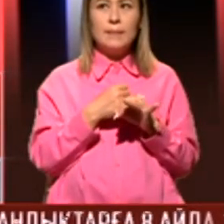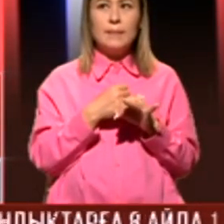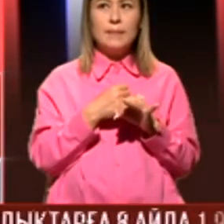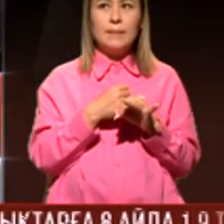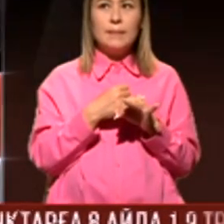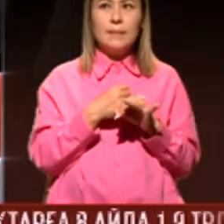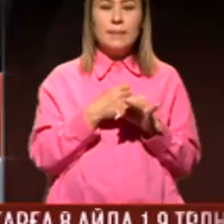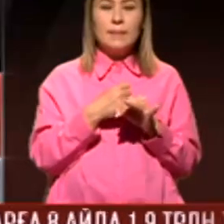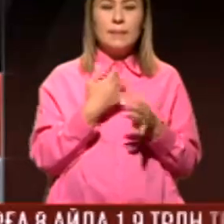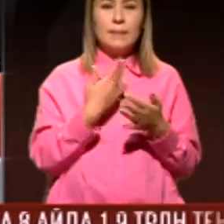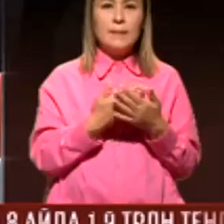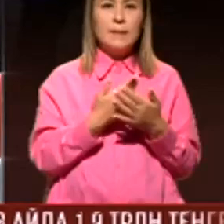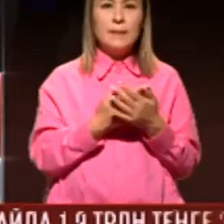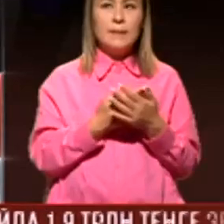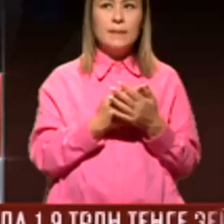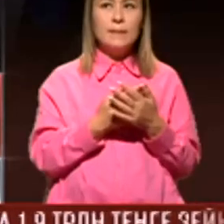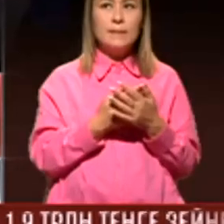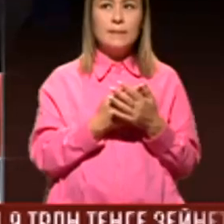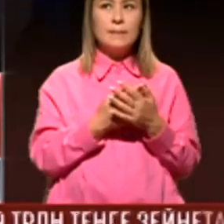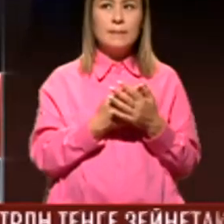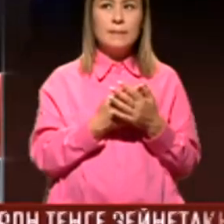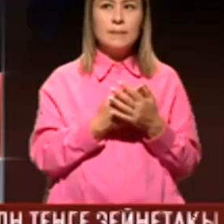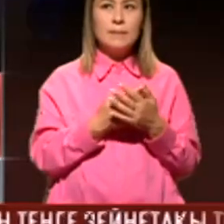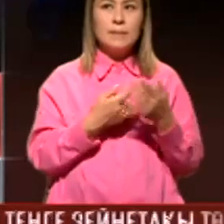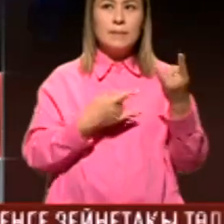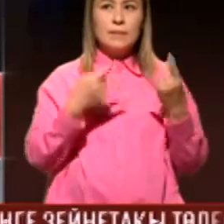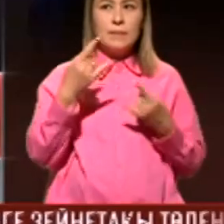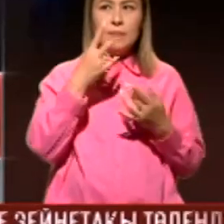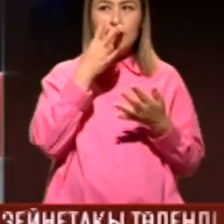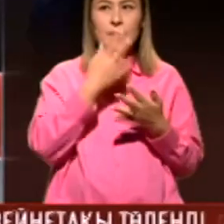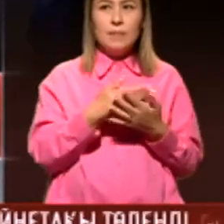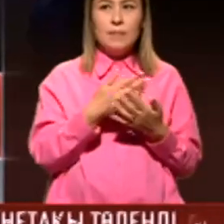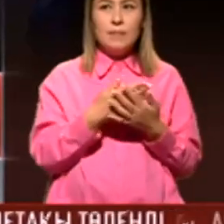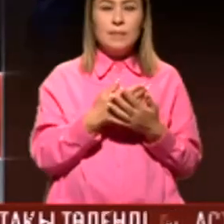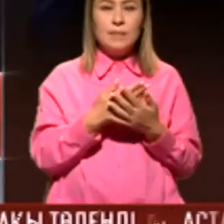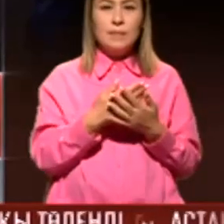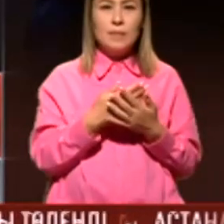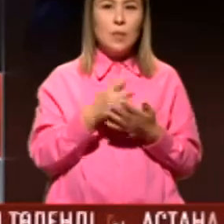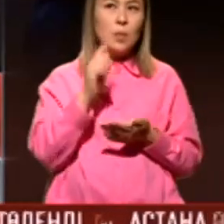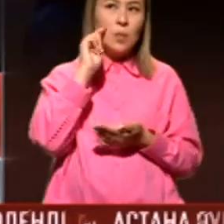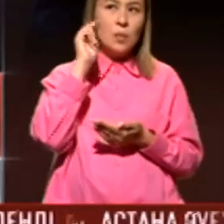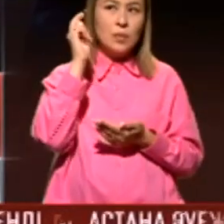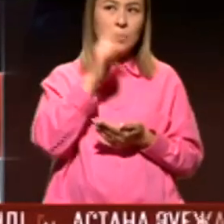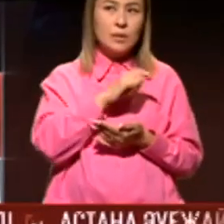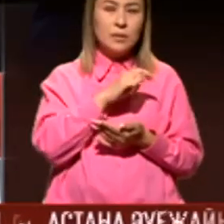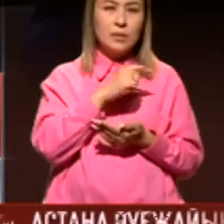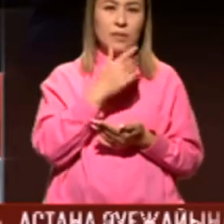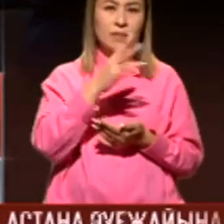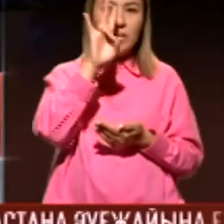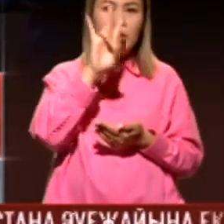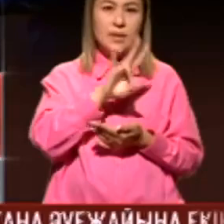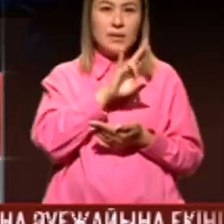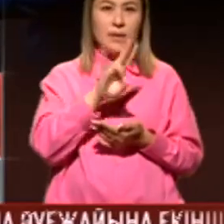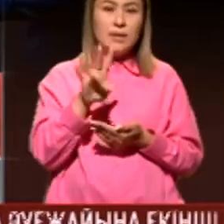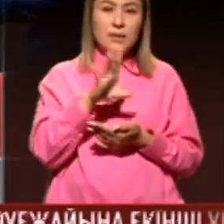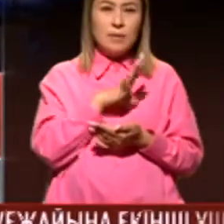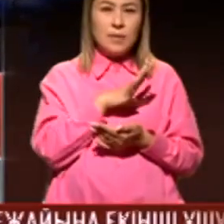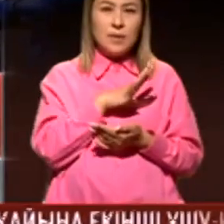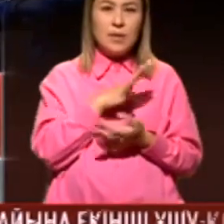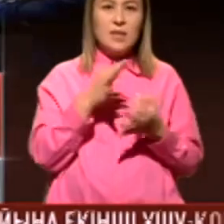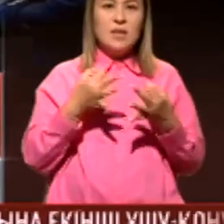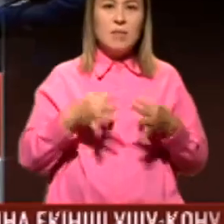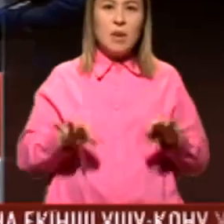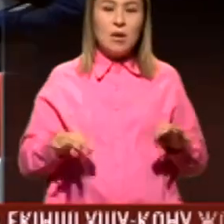тұрған Украинаның мысалымен айтып шығайықшы. Мына телеарнада тұр ғой суреті. Украина христиан елі, демократиялы